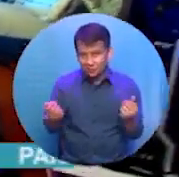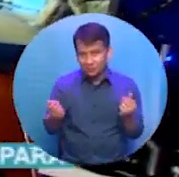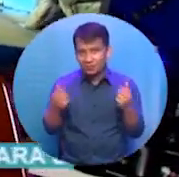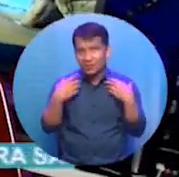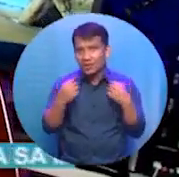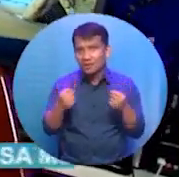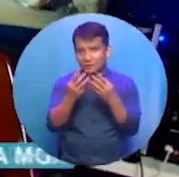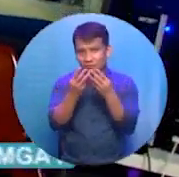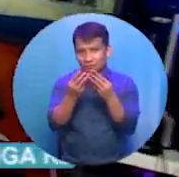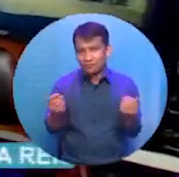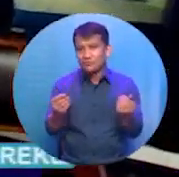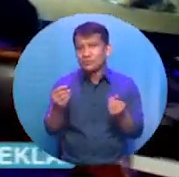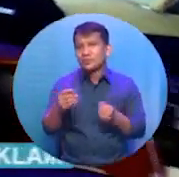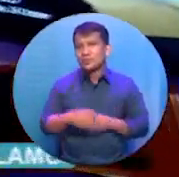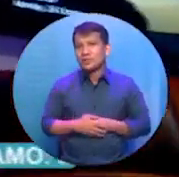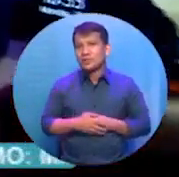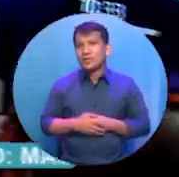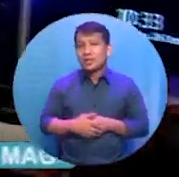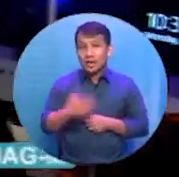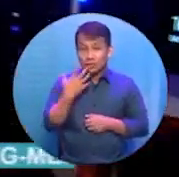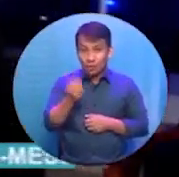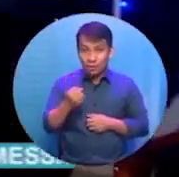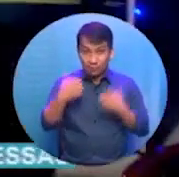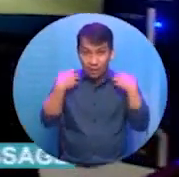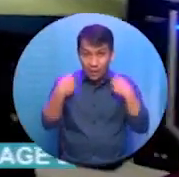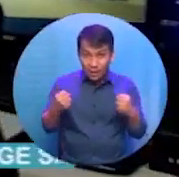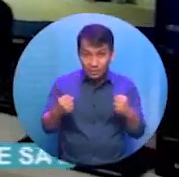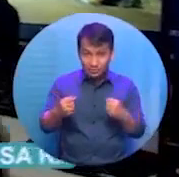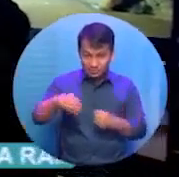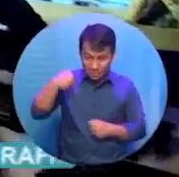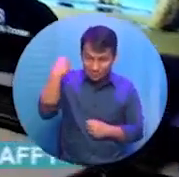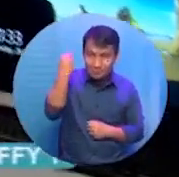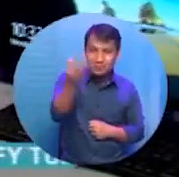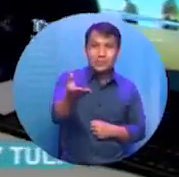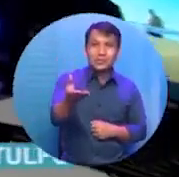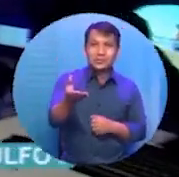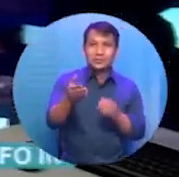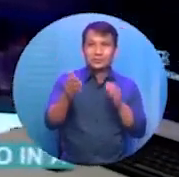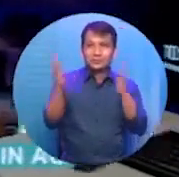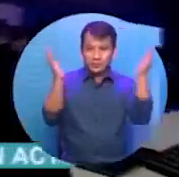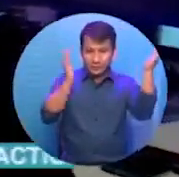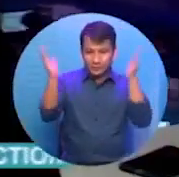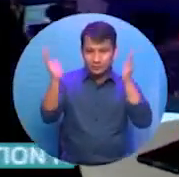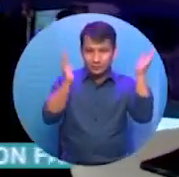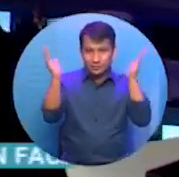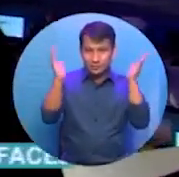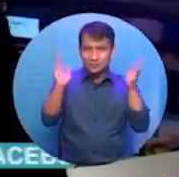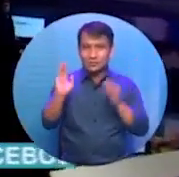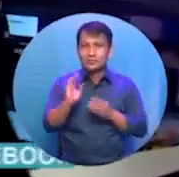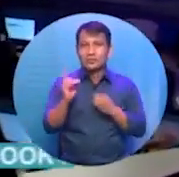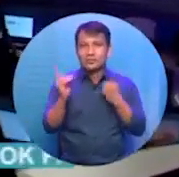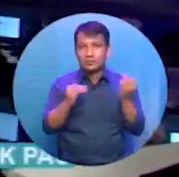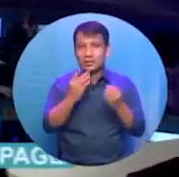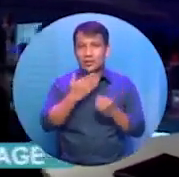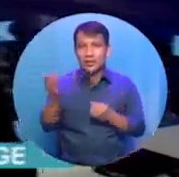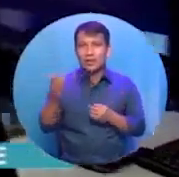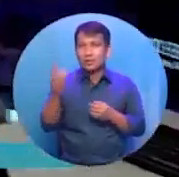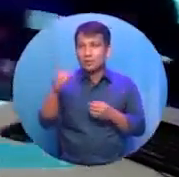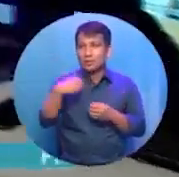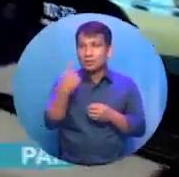mga reklamo. At napakalakas din ng pagbibigay niya ng serbisyo publiko, lalong-lalo na pagdating din